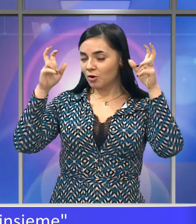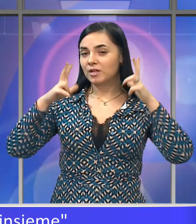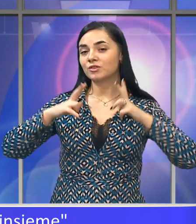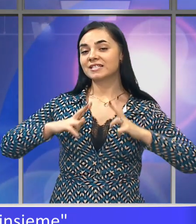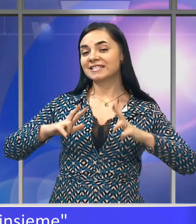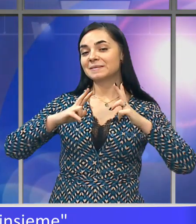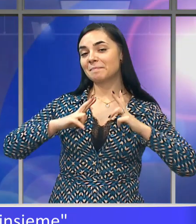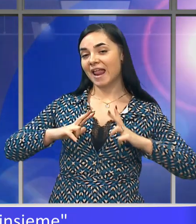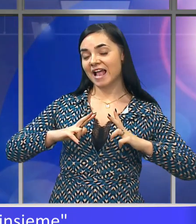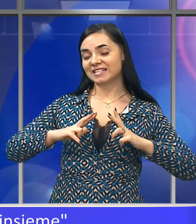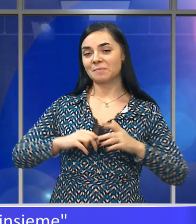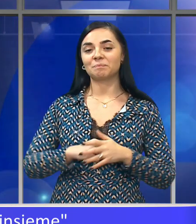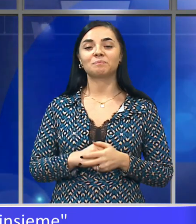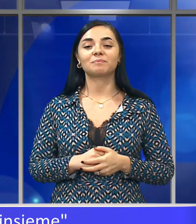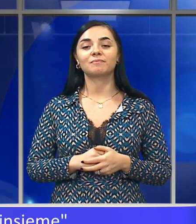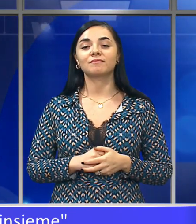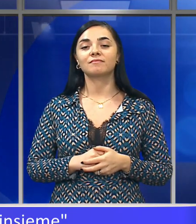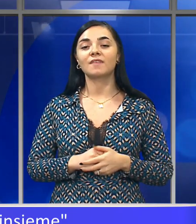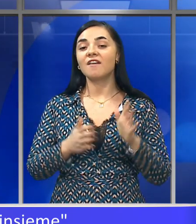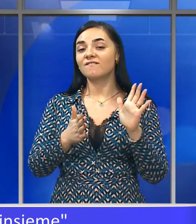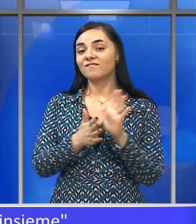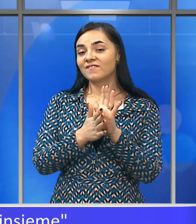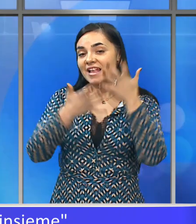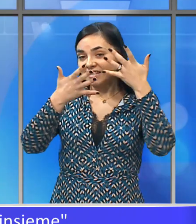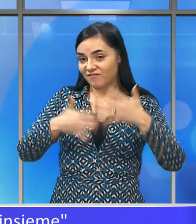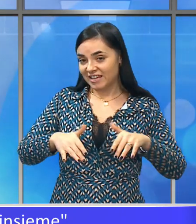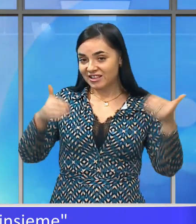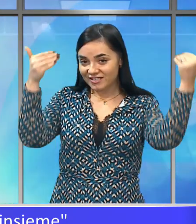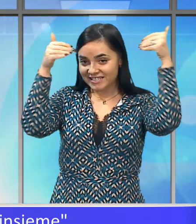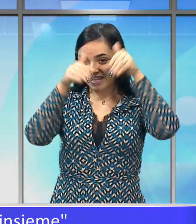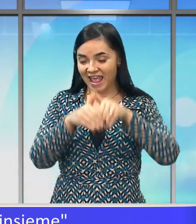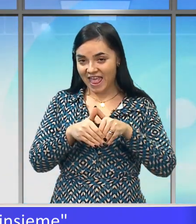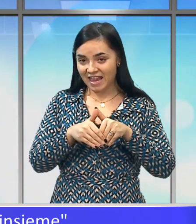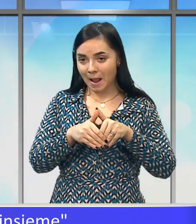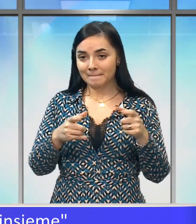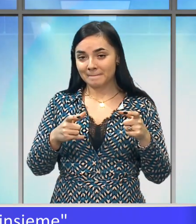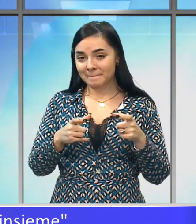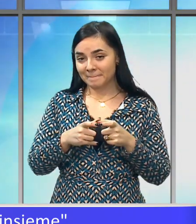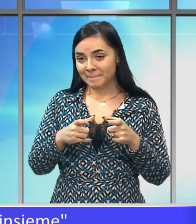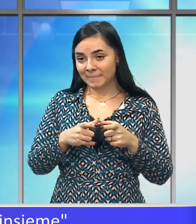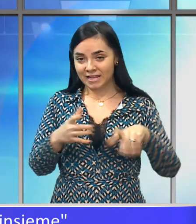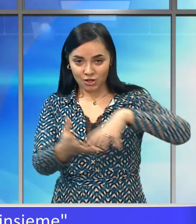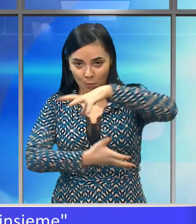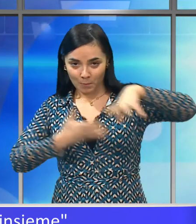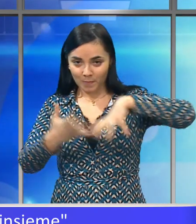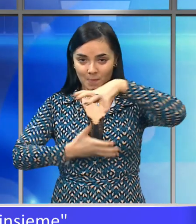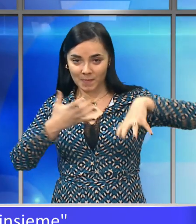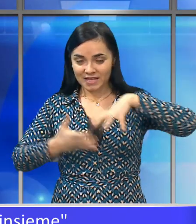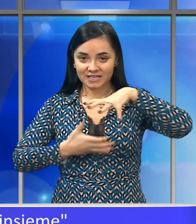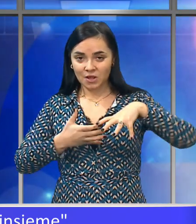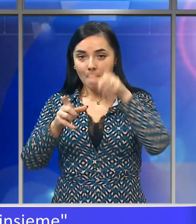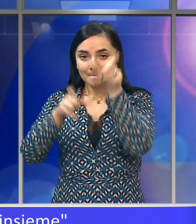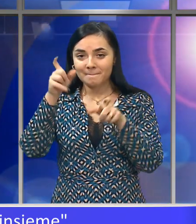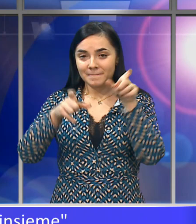sul tema della speranza e a fine serata ciascuno ha portato a casa il il pensiero